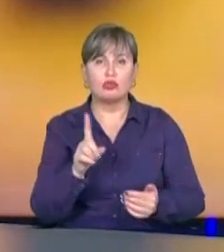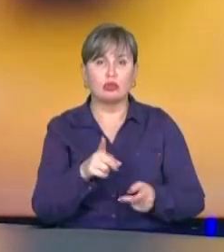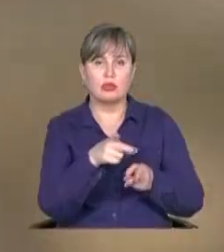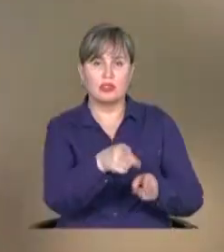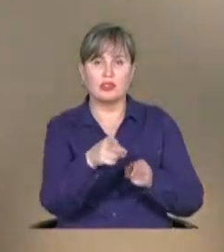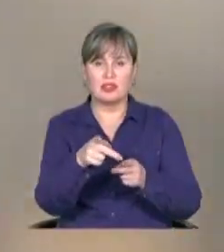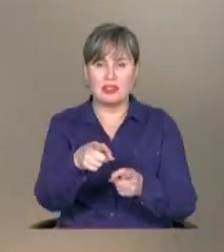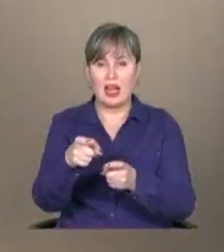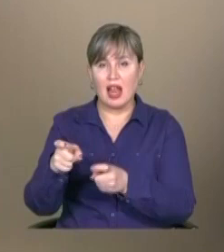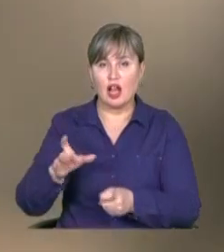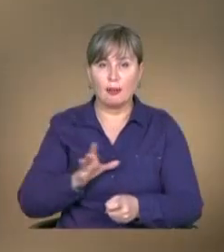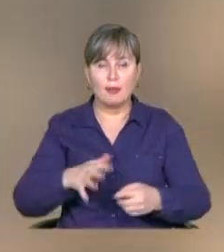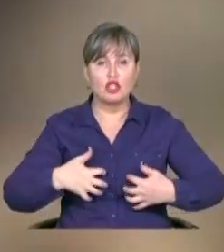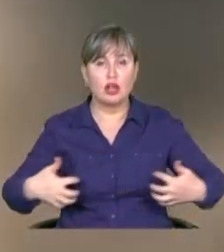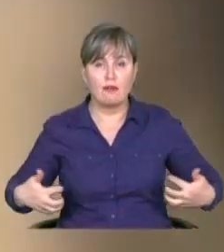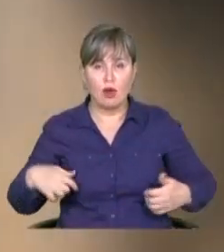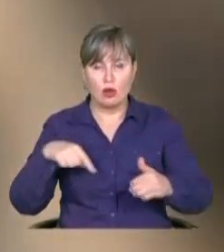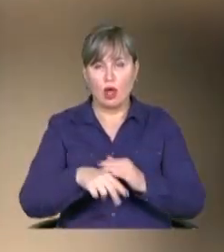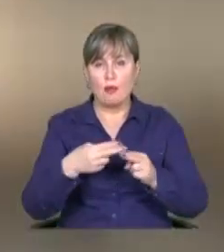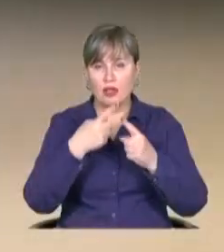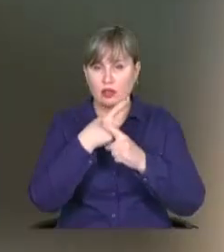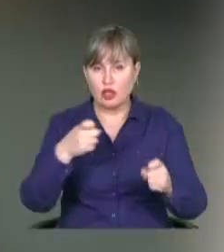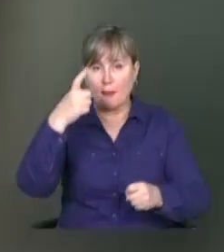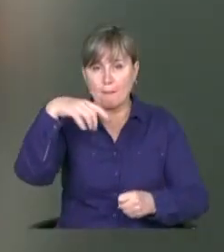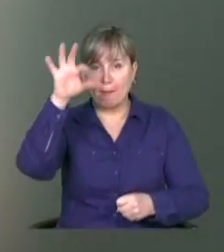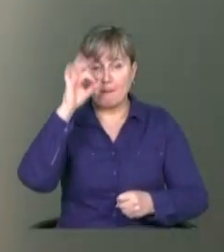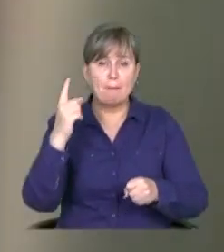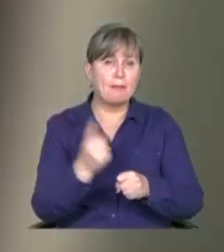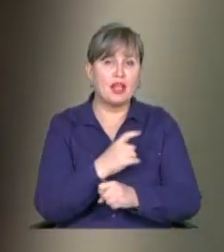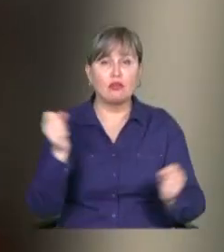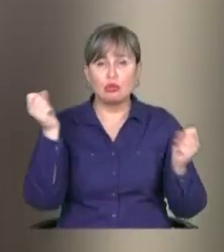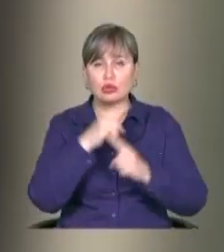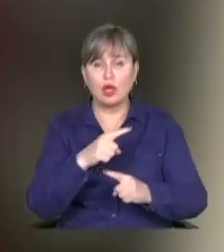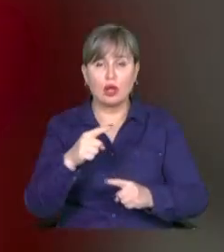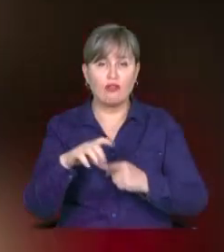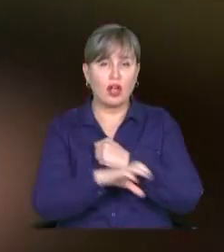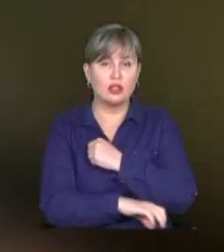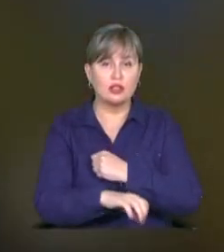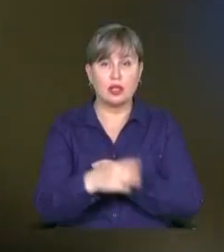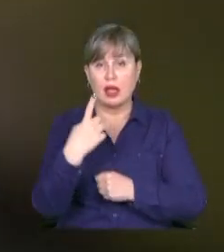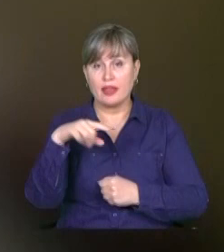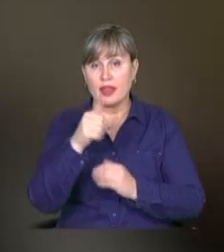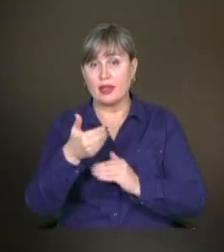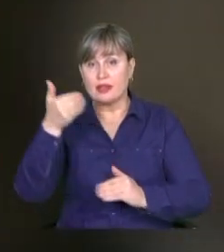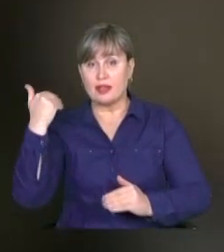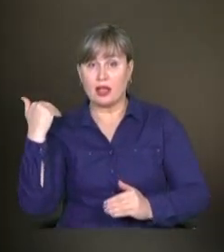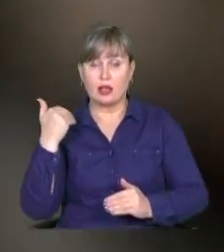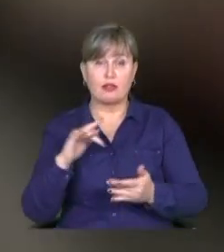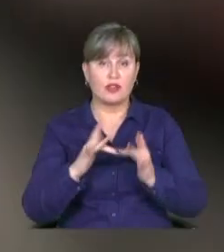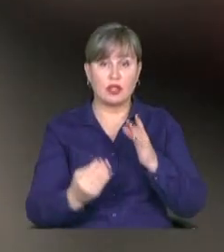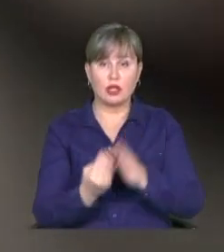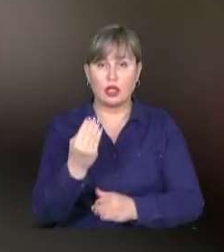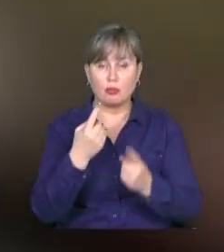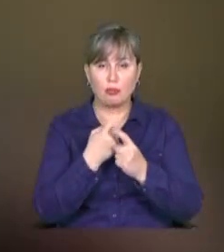Об этом сообщили в областном департаменте полиции. Впервые о конфликте стало известно в конце прошлой недели, когда в соцсетях появилось